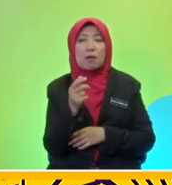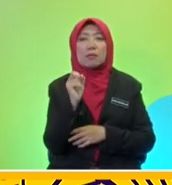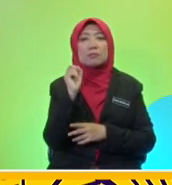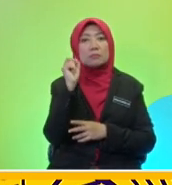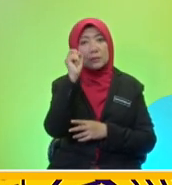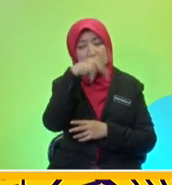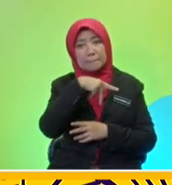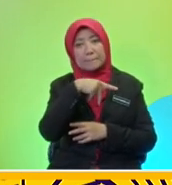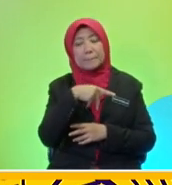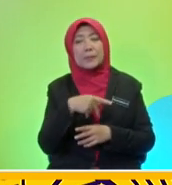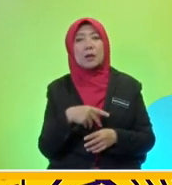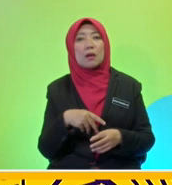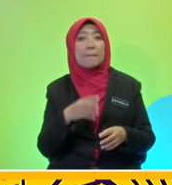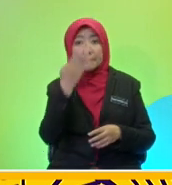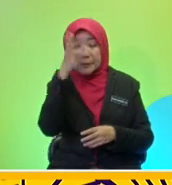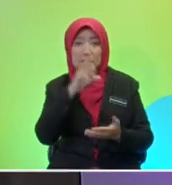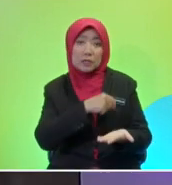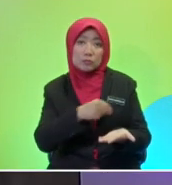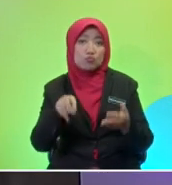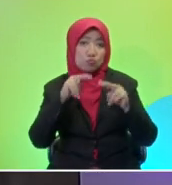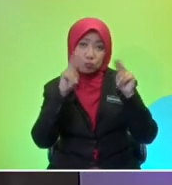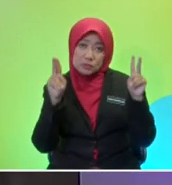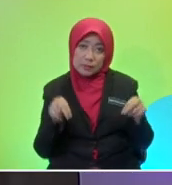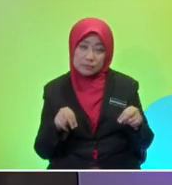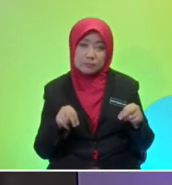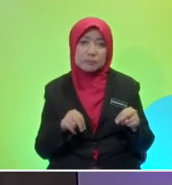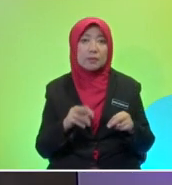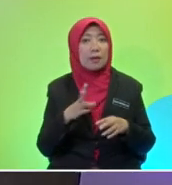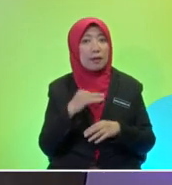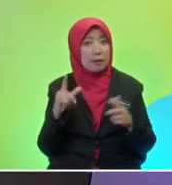secara tertulis kita memberikan ujian dan kelasnya